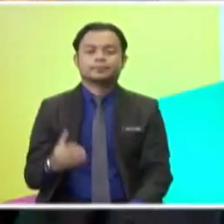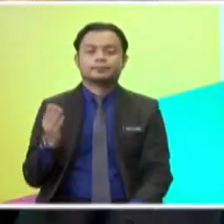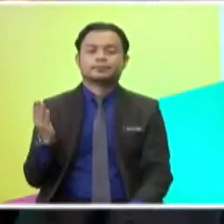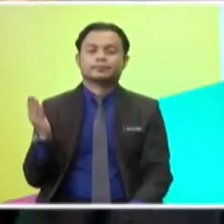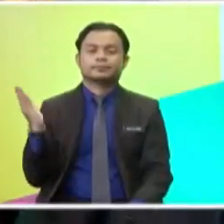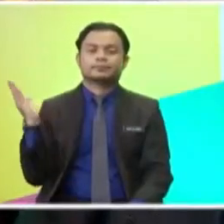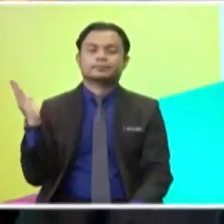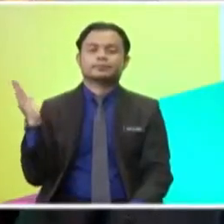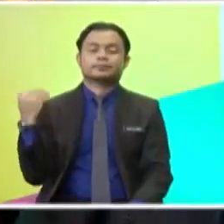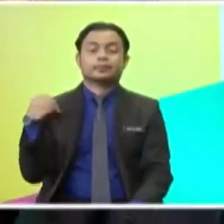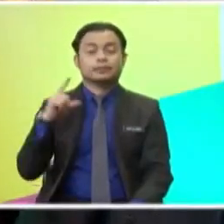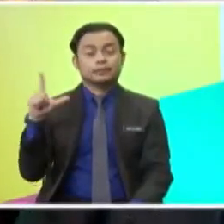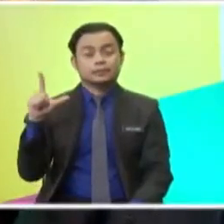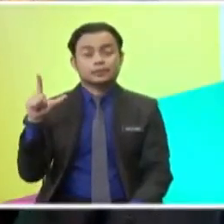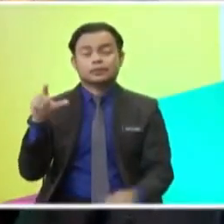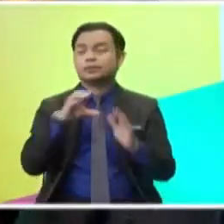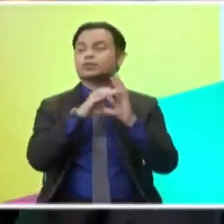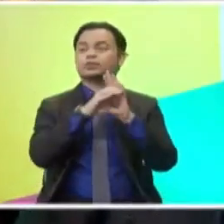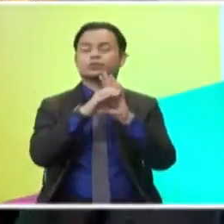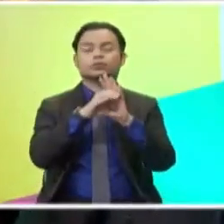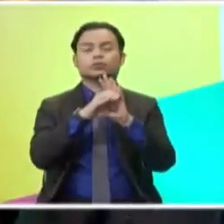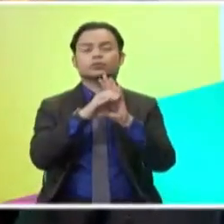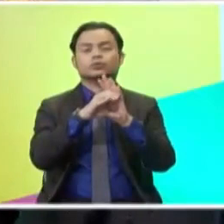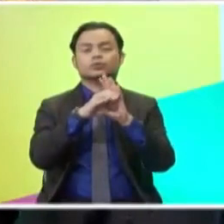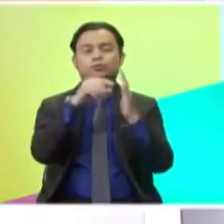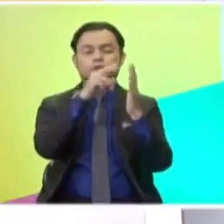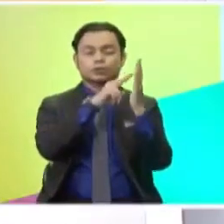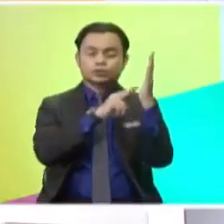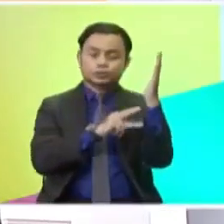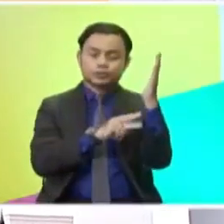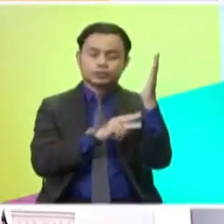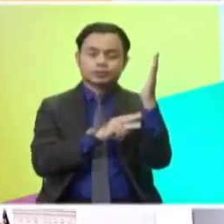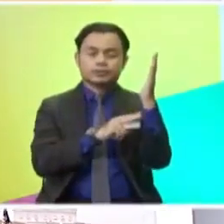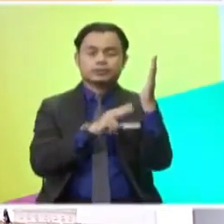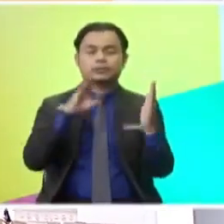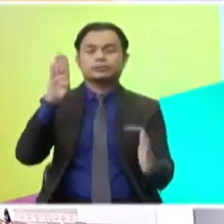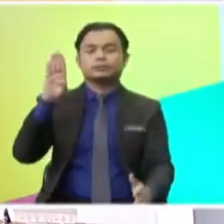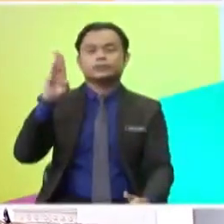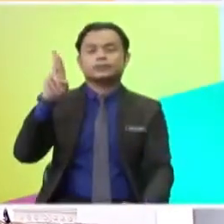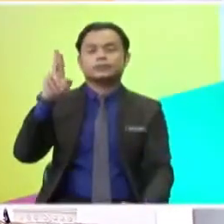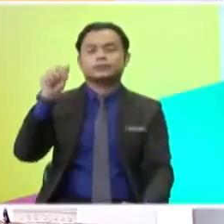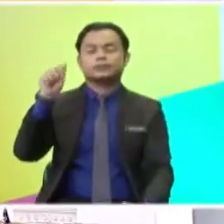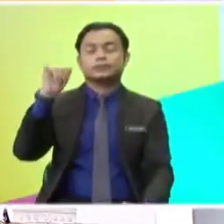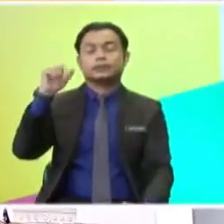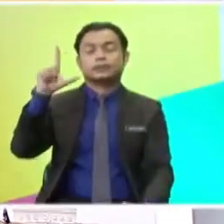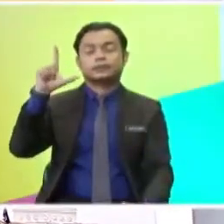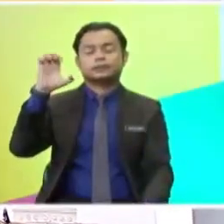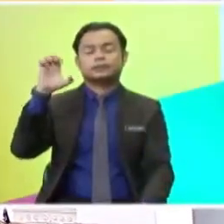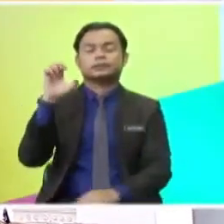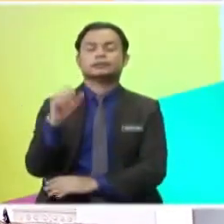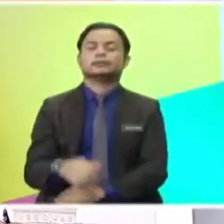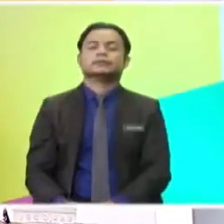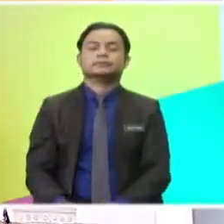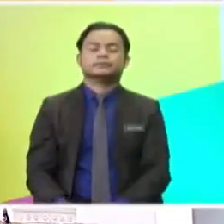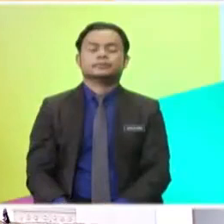Braille. Buku sejarah ya tu Cikgu? Ini bukan, ini catatan saya sajalah. Petikan daripada bab